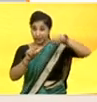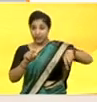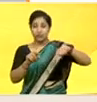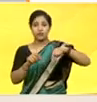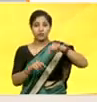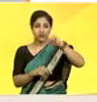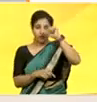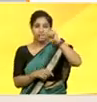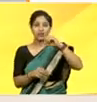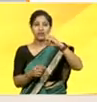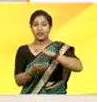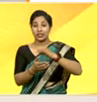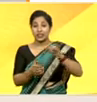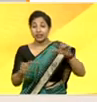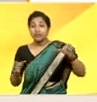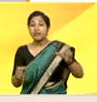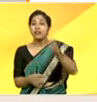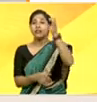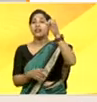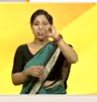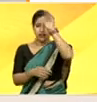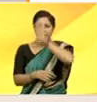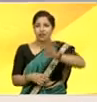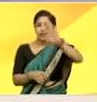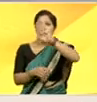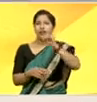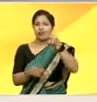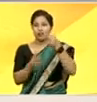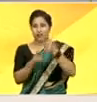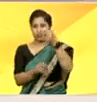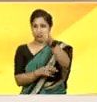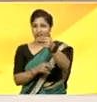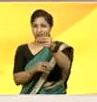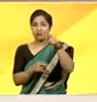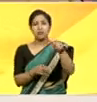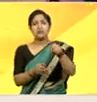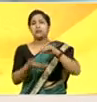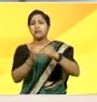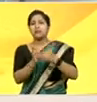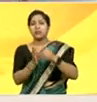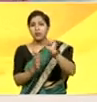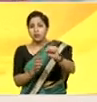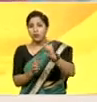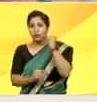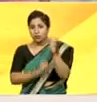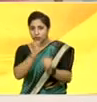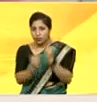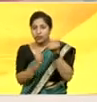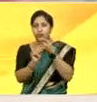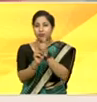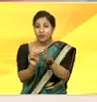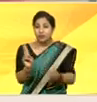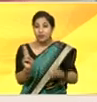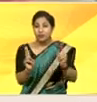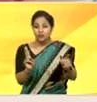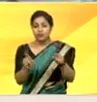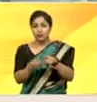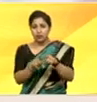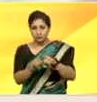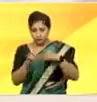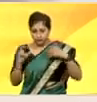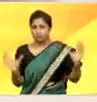है। इस हैशटैग के जरिए हमें अपने खिलाड़ियों को चीयर करना